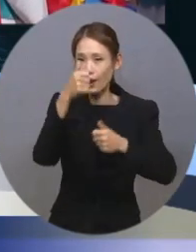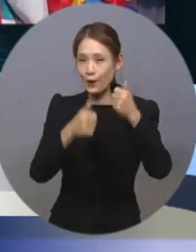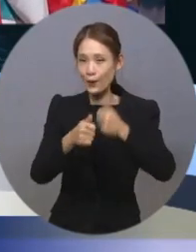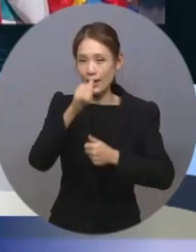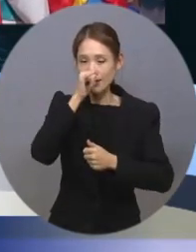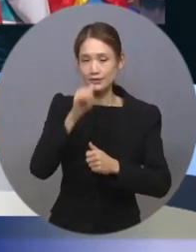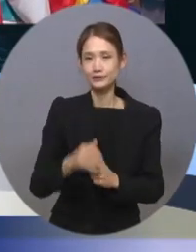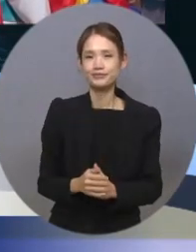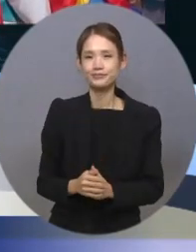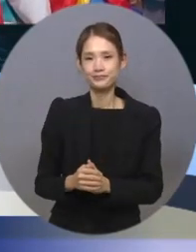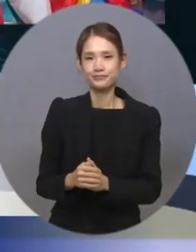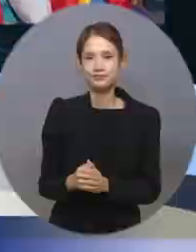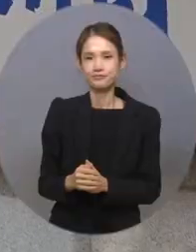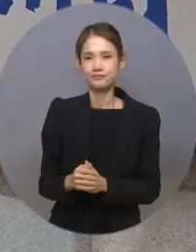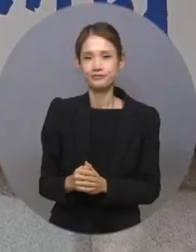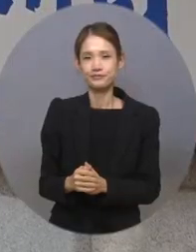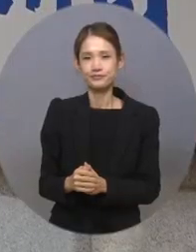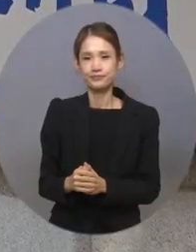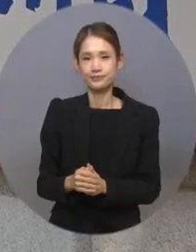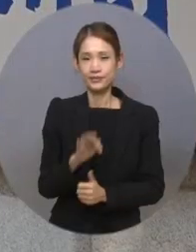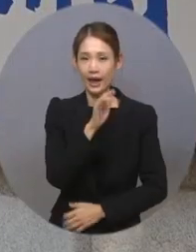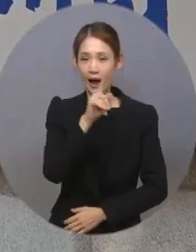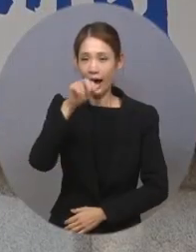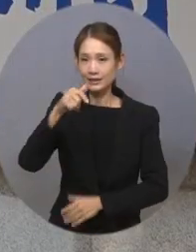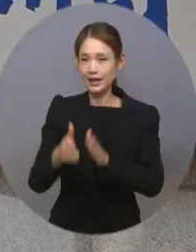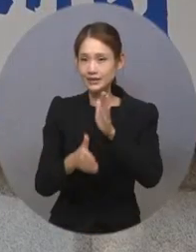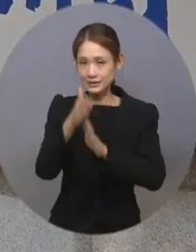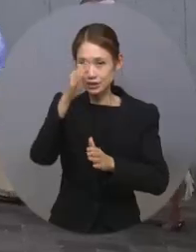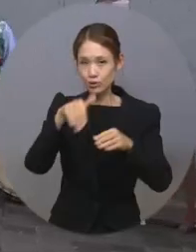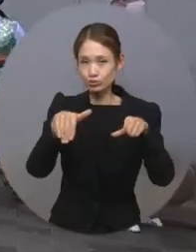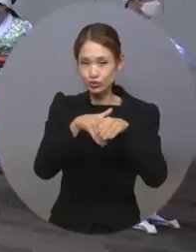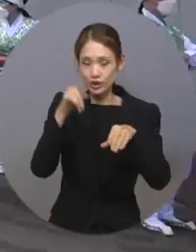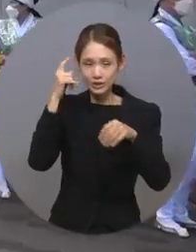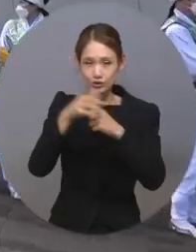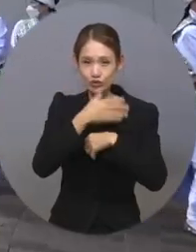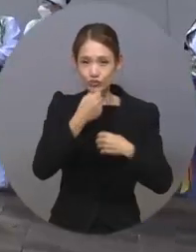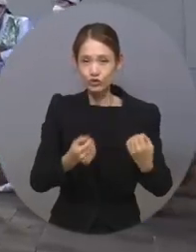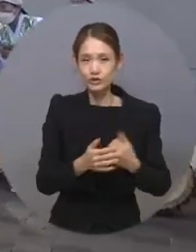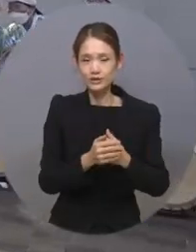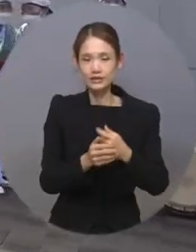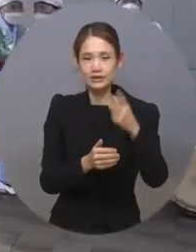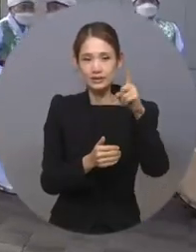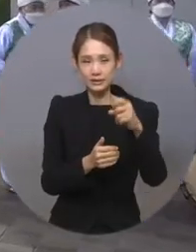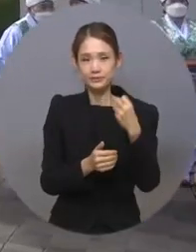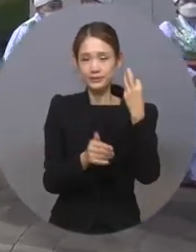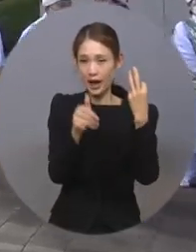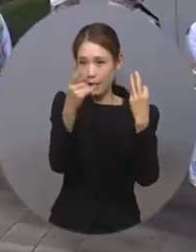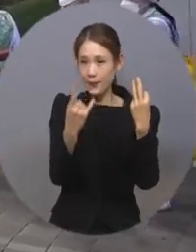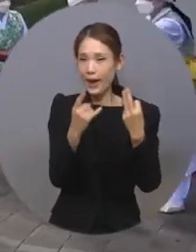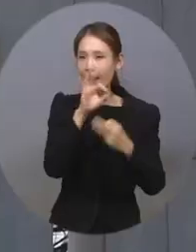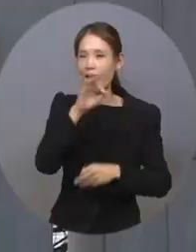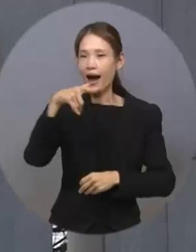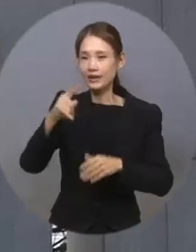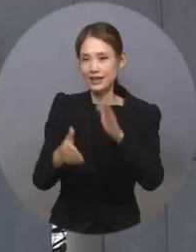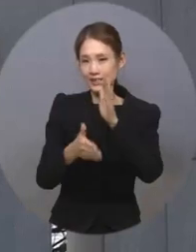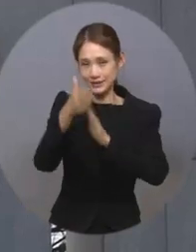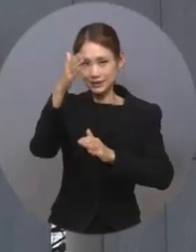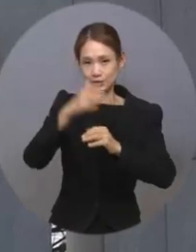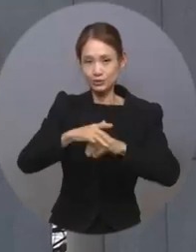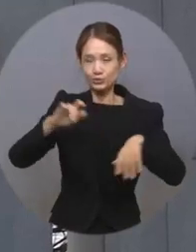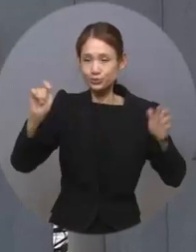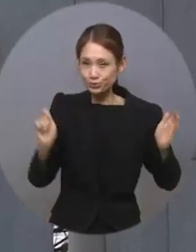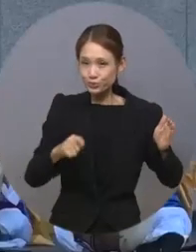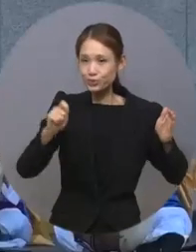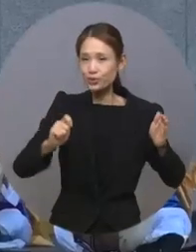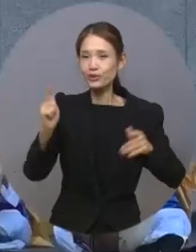기자가 보도합니다 아산 문화 예술 축제인 제 1 13회 아산 식품을 내가 지난 13일 신정호